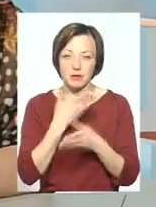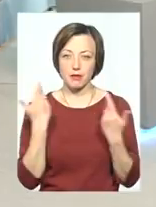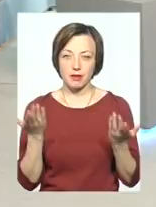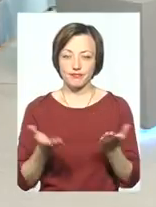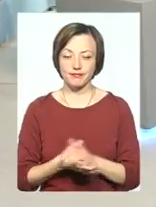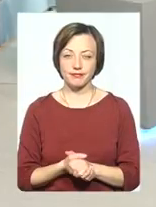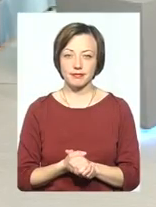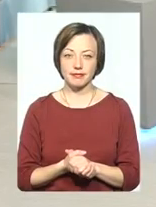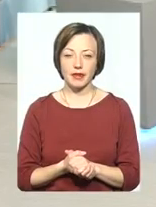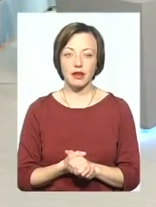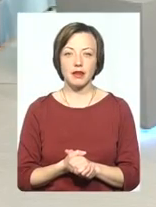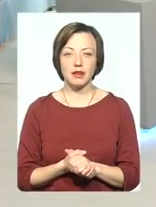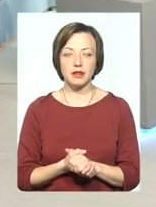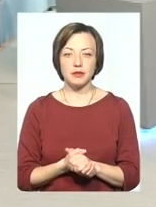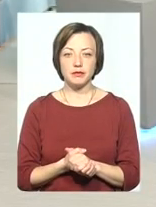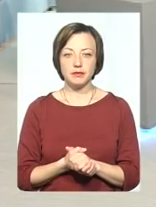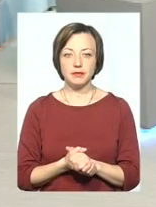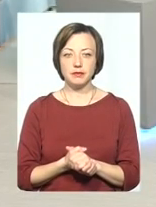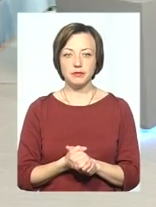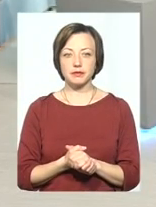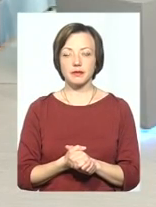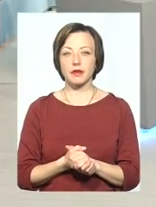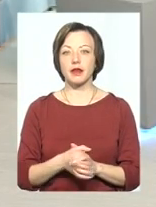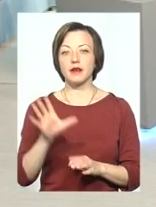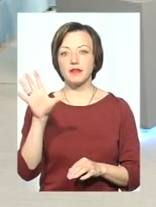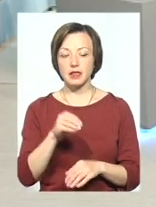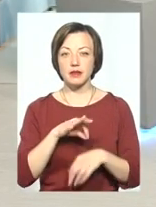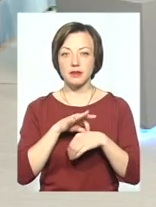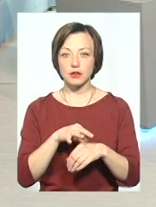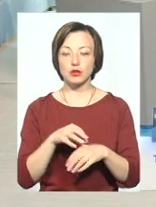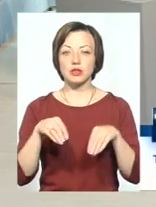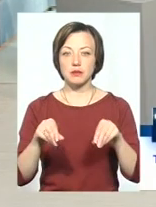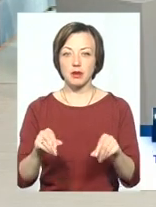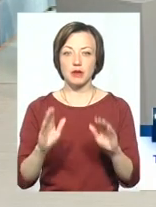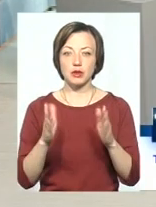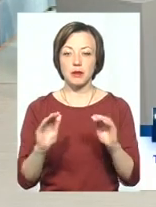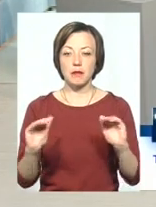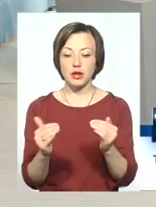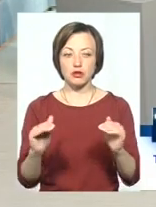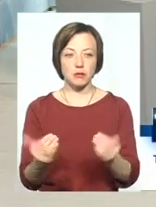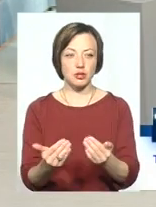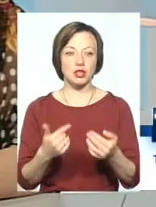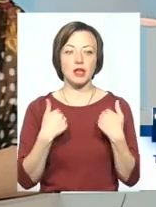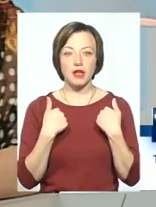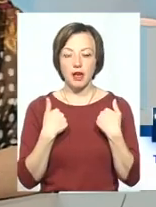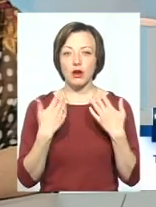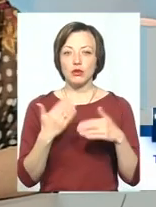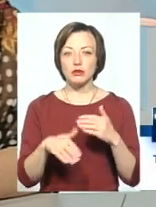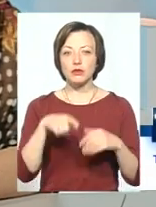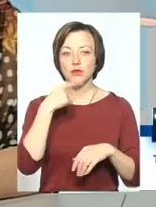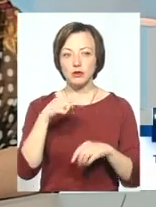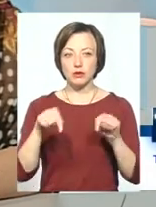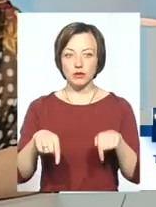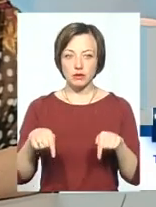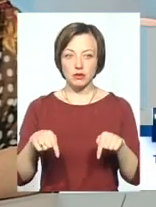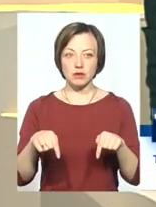Абсолютно вірно. Е, скажемо, і ми дивимо все йде до того, що землі буде ставати менше і менше. Я вже говорив в цій в цій в